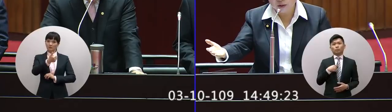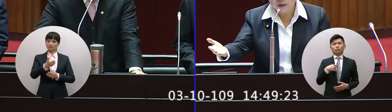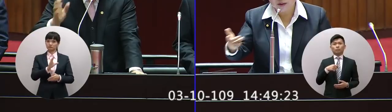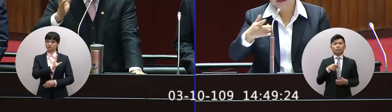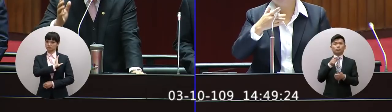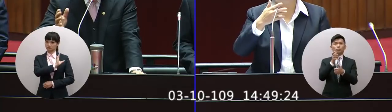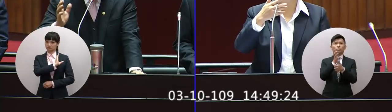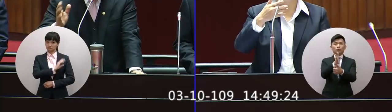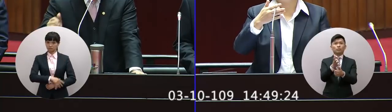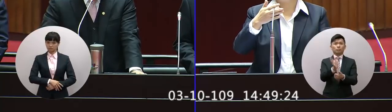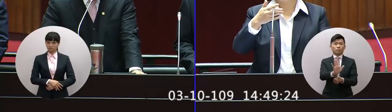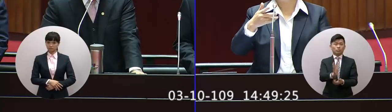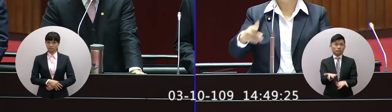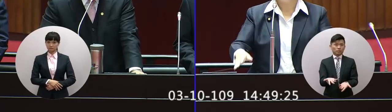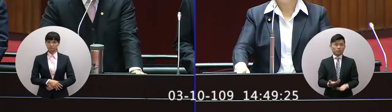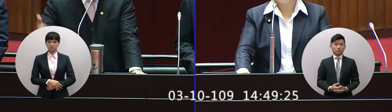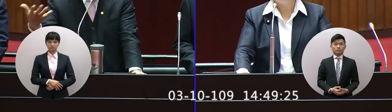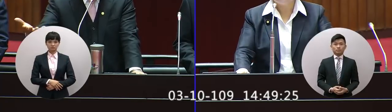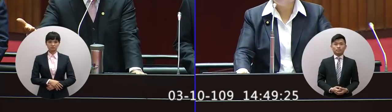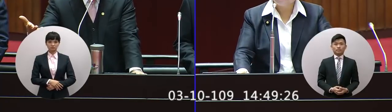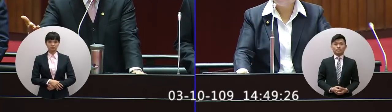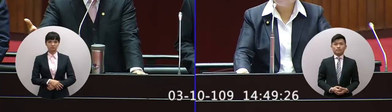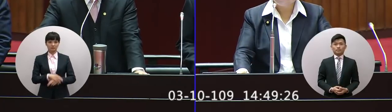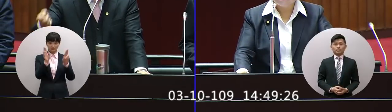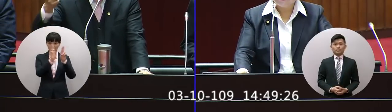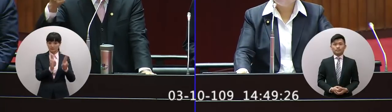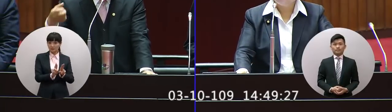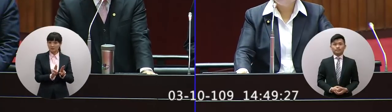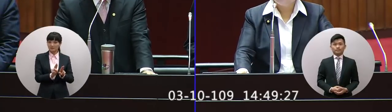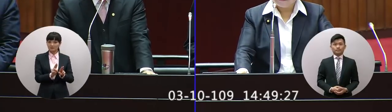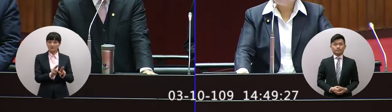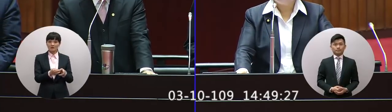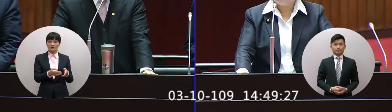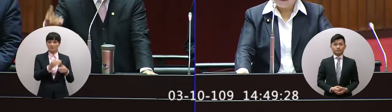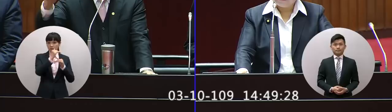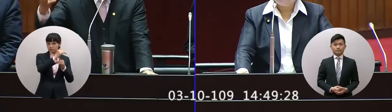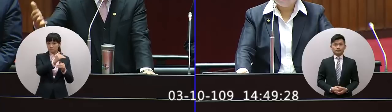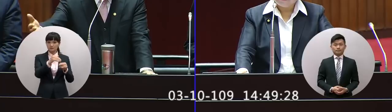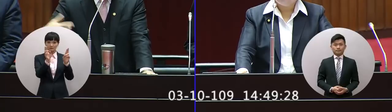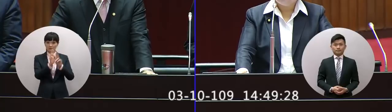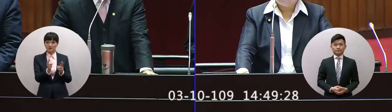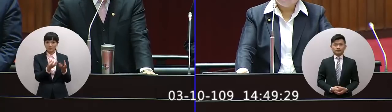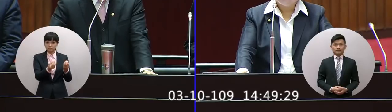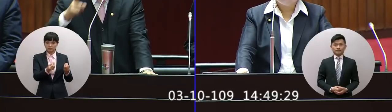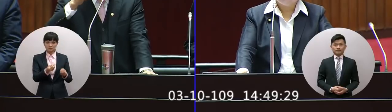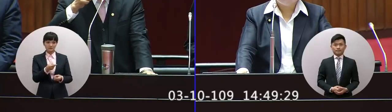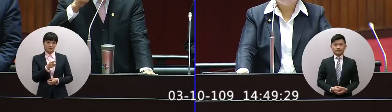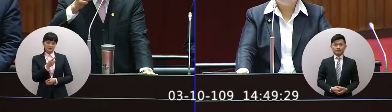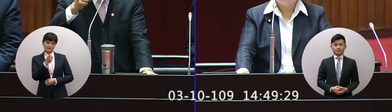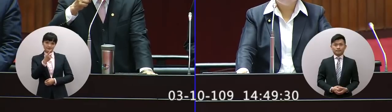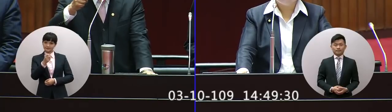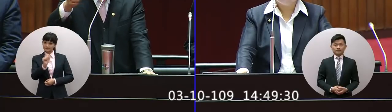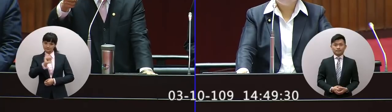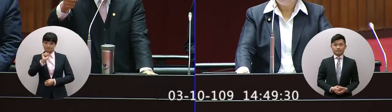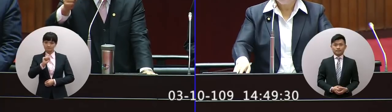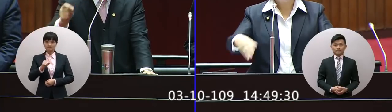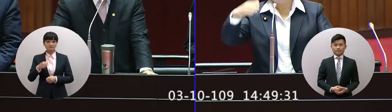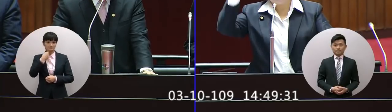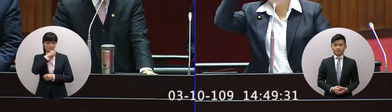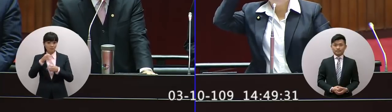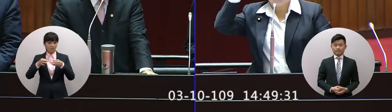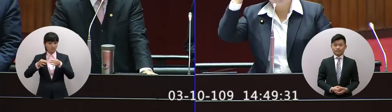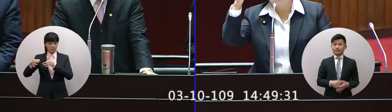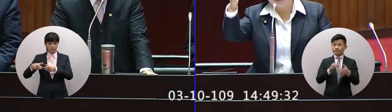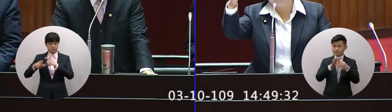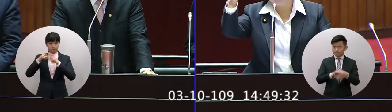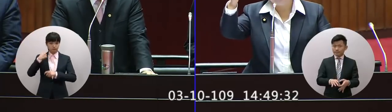求， 但也没有人会接受没有电或者要限电。台商要回台，第一个就问会不会缺电。